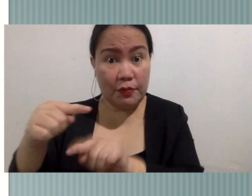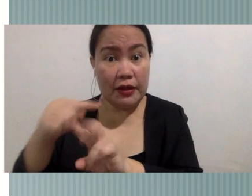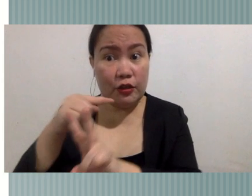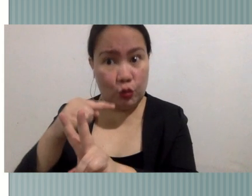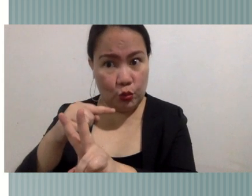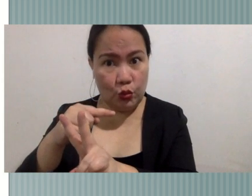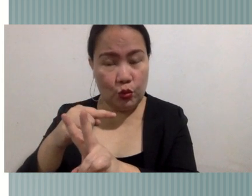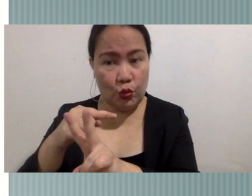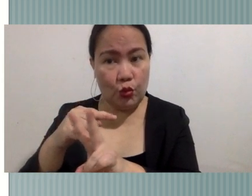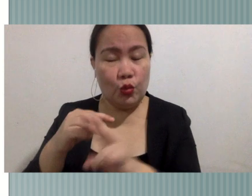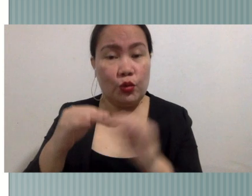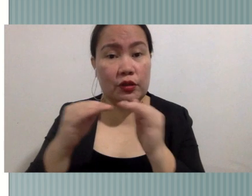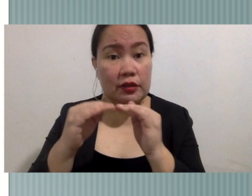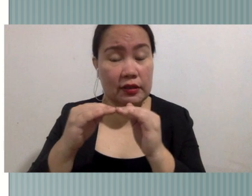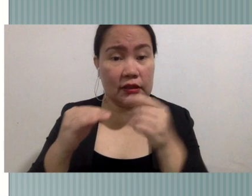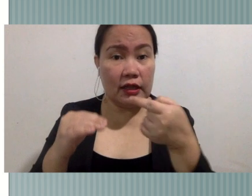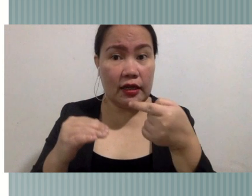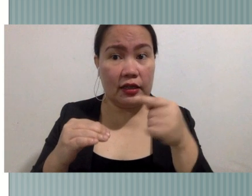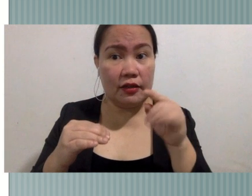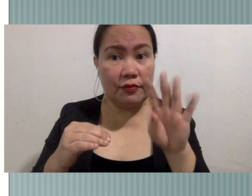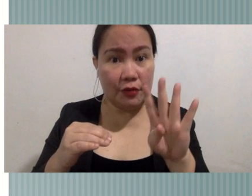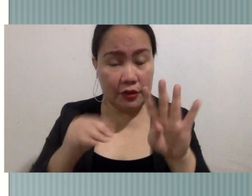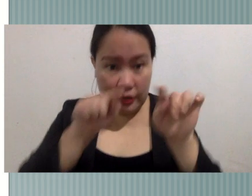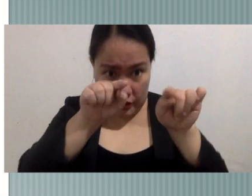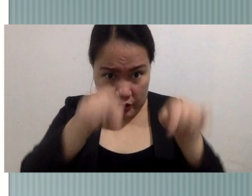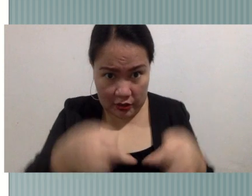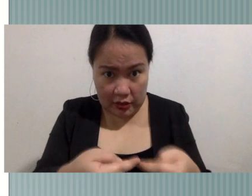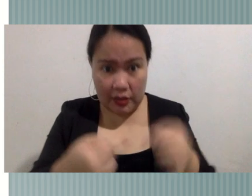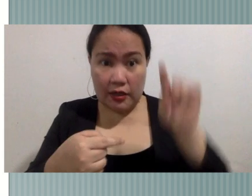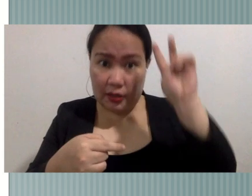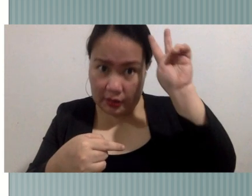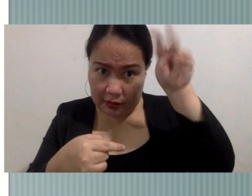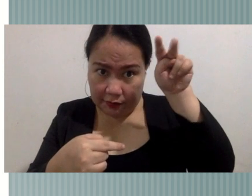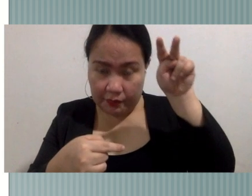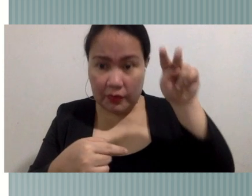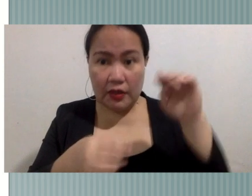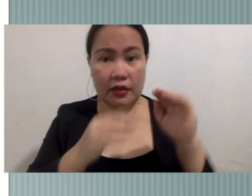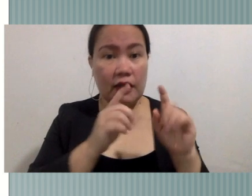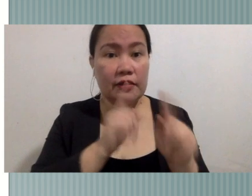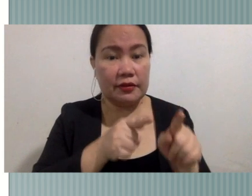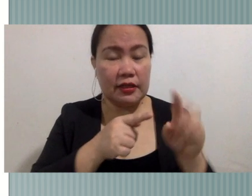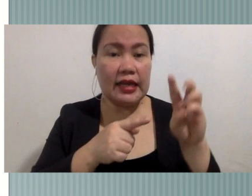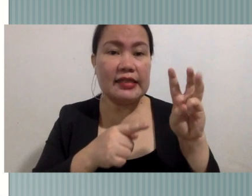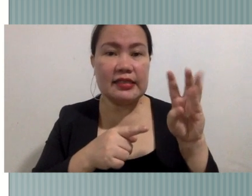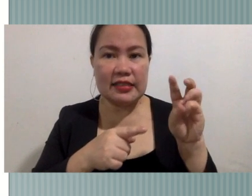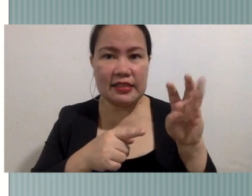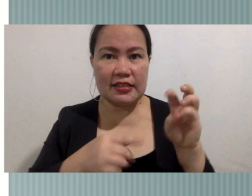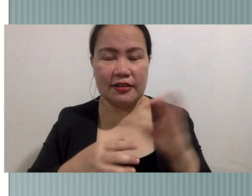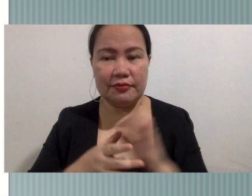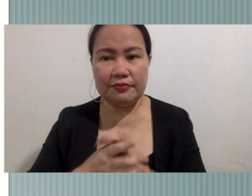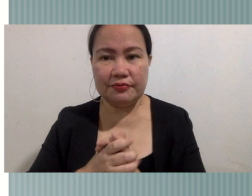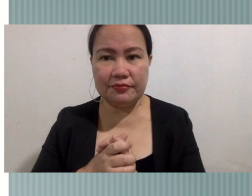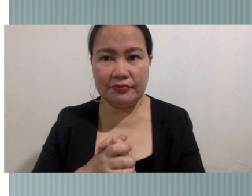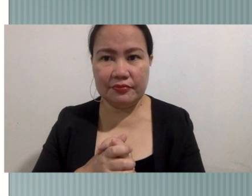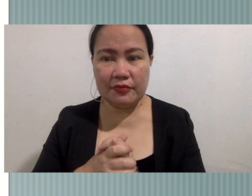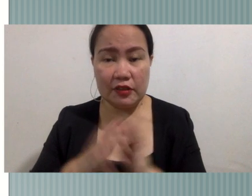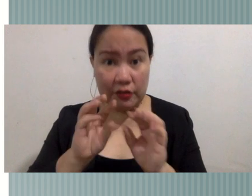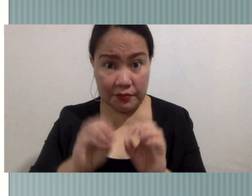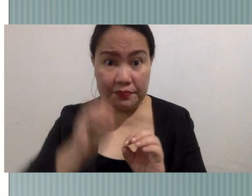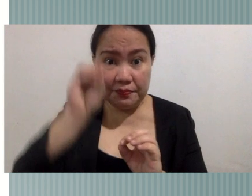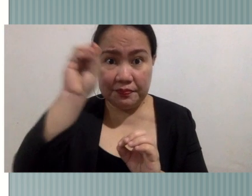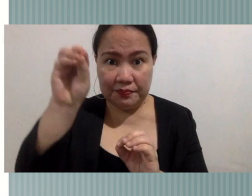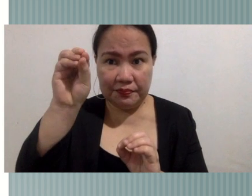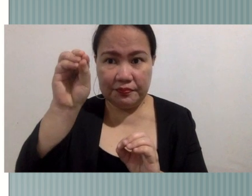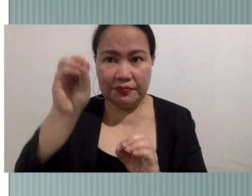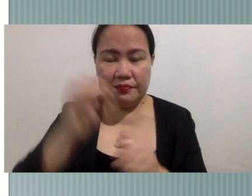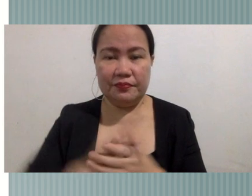lang natin sa 2, yung sagot, squared natin. So, yung sagot na ni-squared natin, yun ang idadagdag